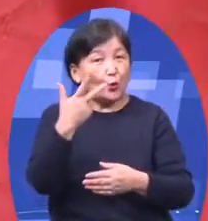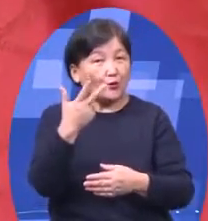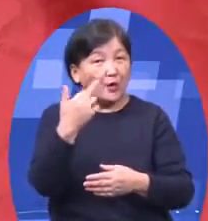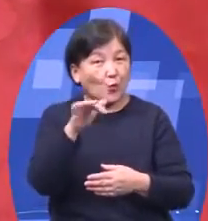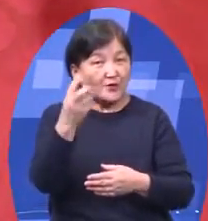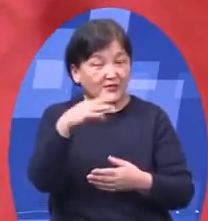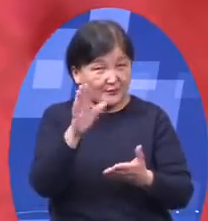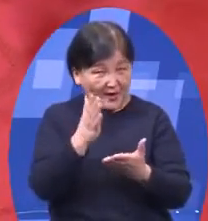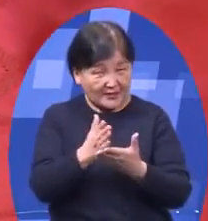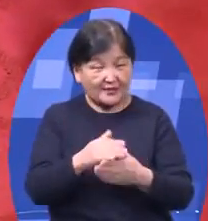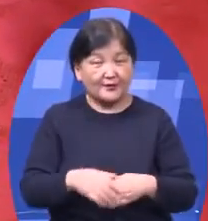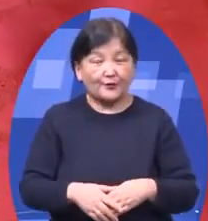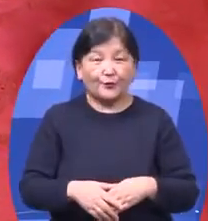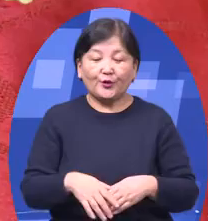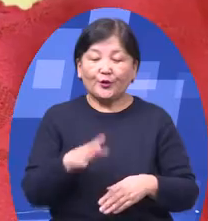байна.